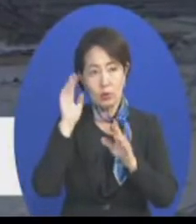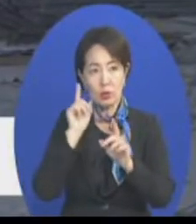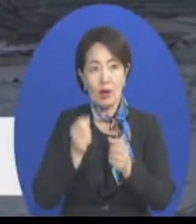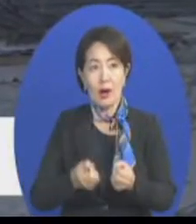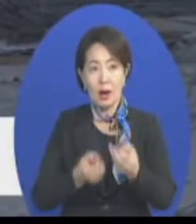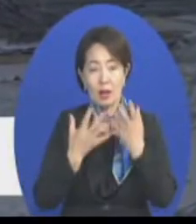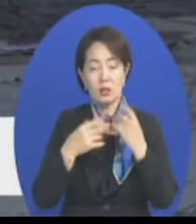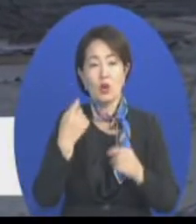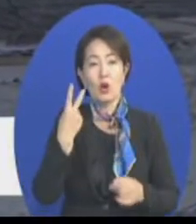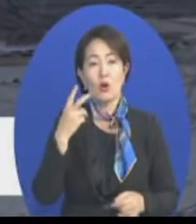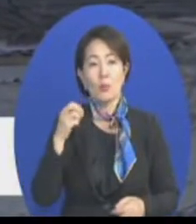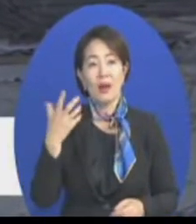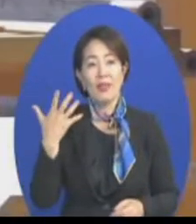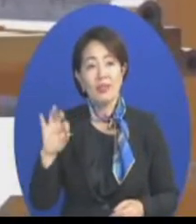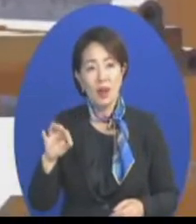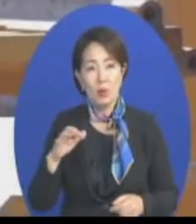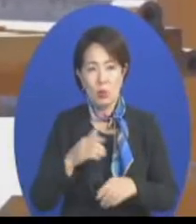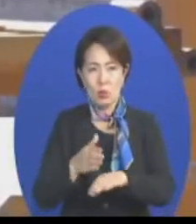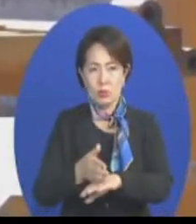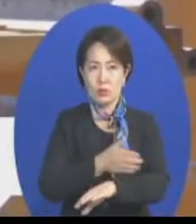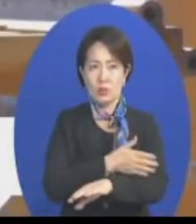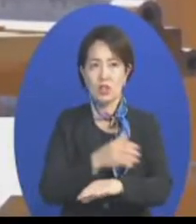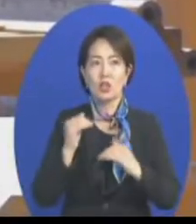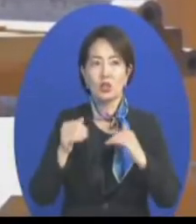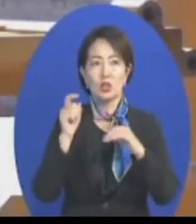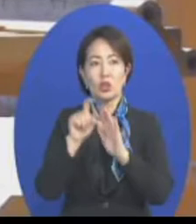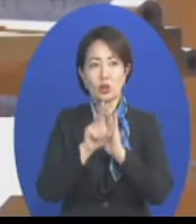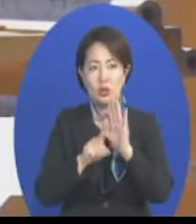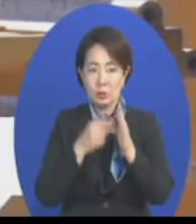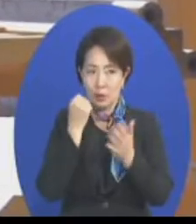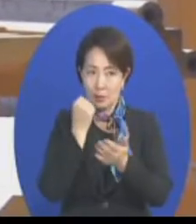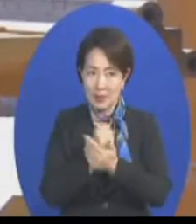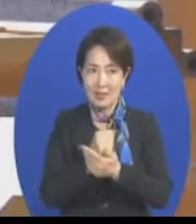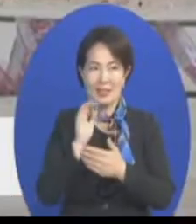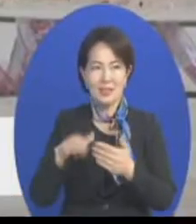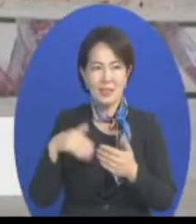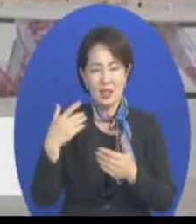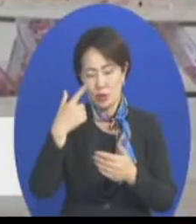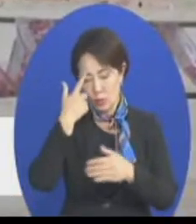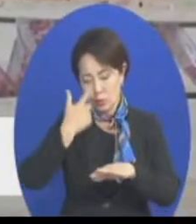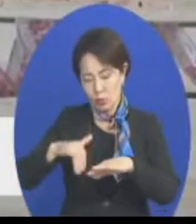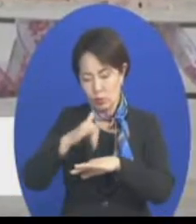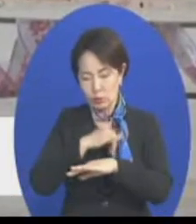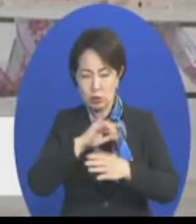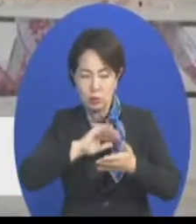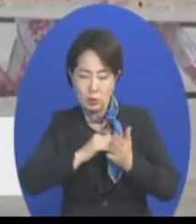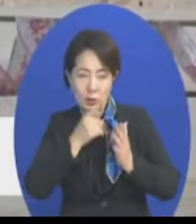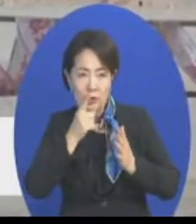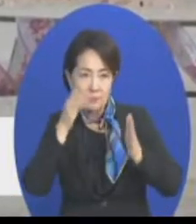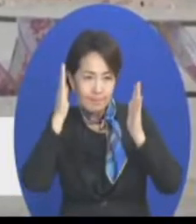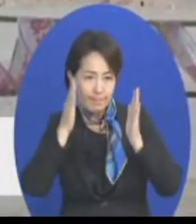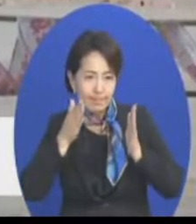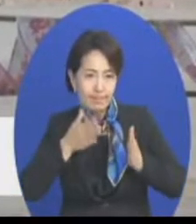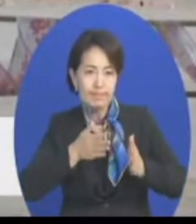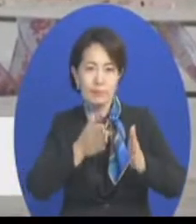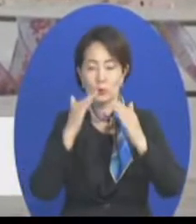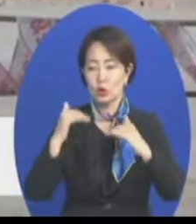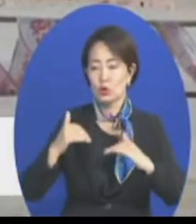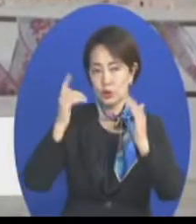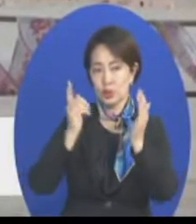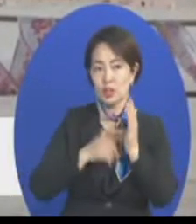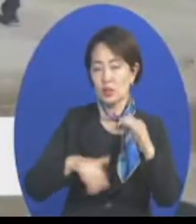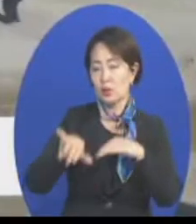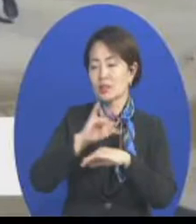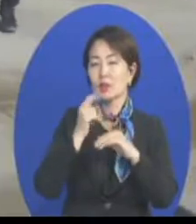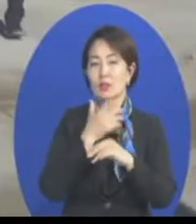мөн 2050 урт хугацааны хөгжлийн хөтөлбөр батлагдсан. Цаашдаа Монгол улс төлөвлөлттэй нэг цонхоор харж хөгжих учиртайг улсын хурлын дарга